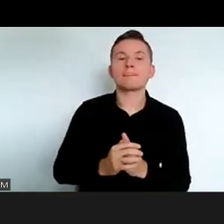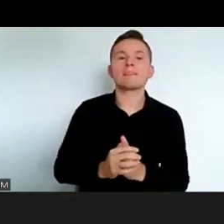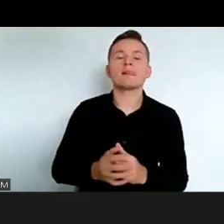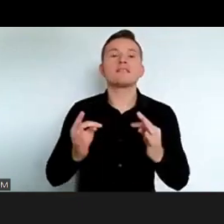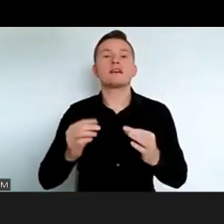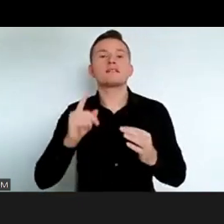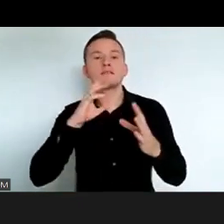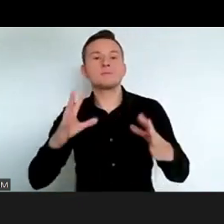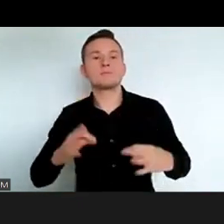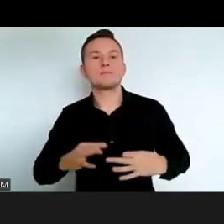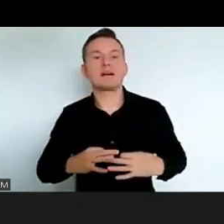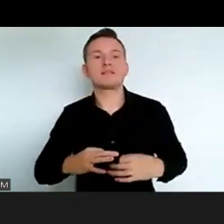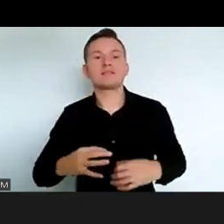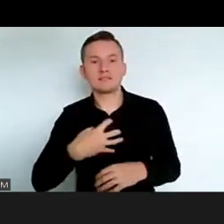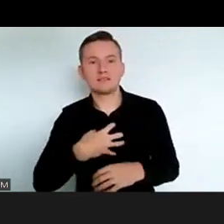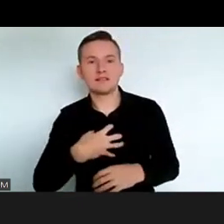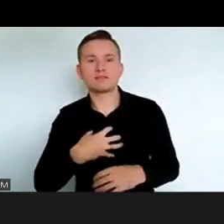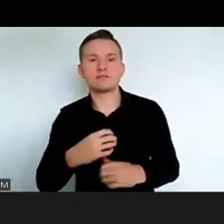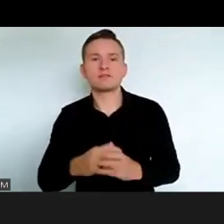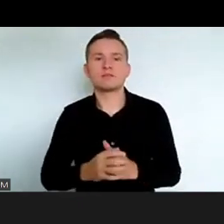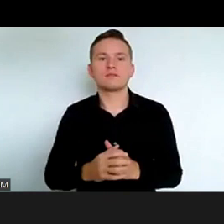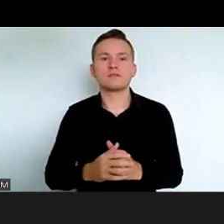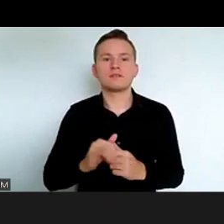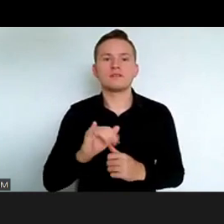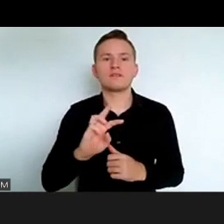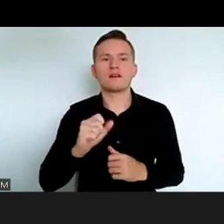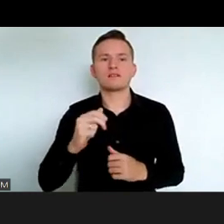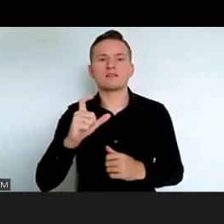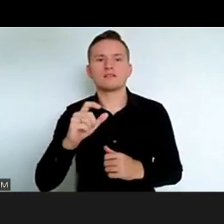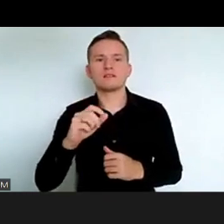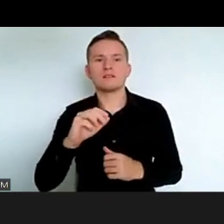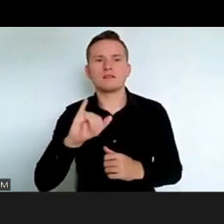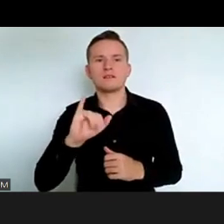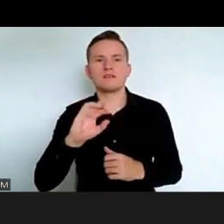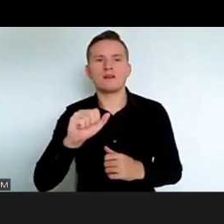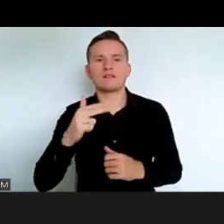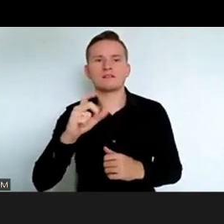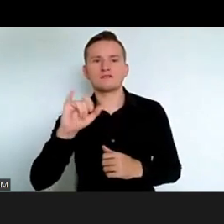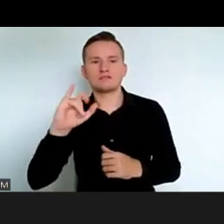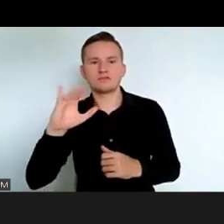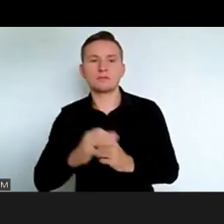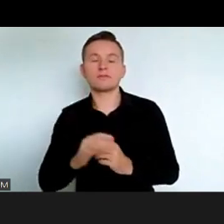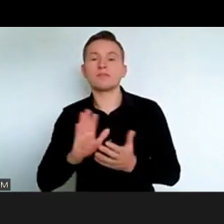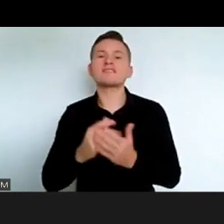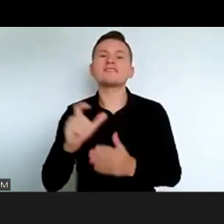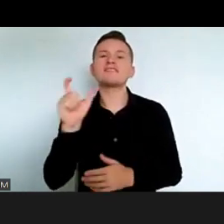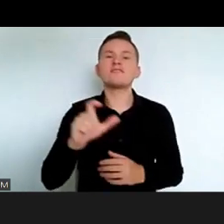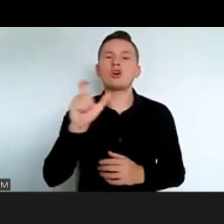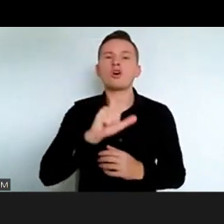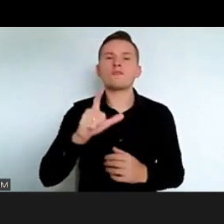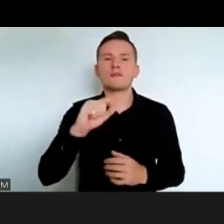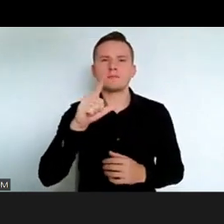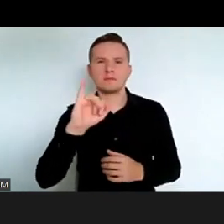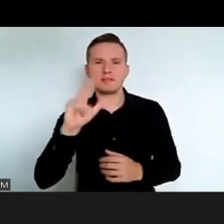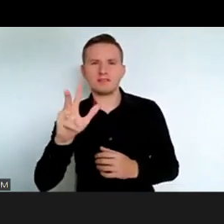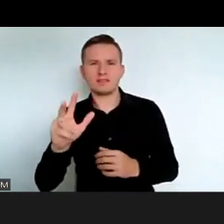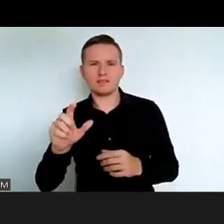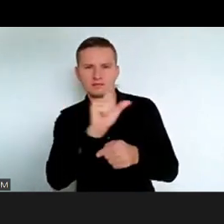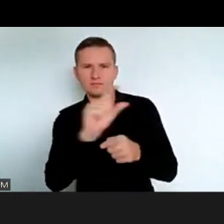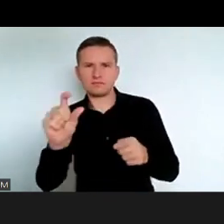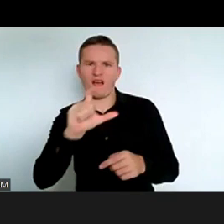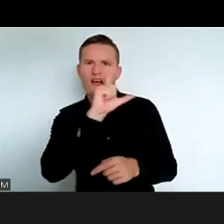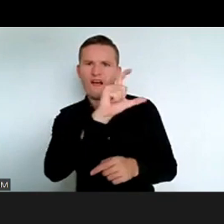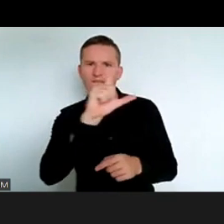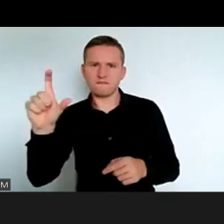dyrektora Iwańcio. Czy w przypadku cyfrowego pliku, dlaczego jest przymus pisania wielkimi literami, skoro ogólne zasady